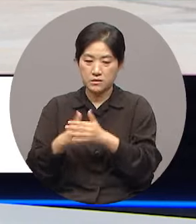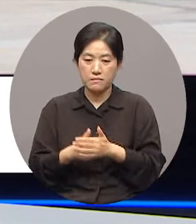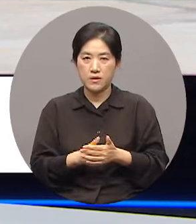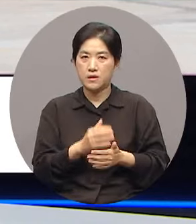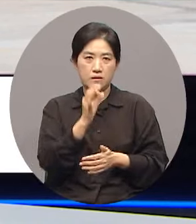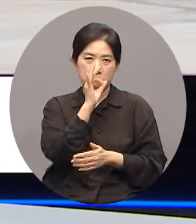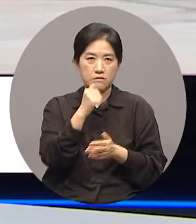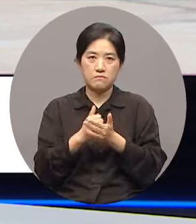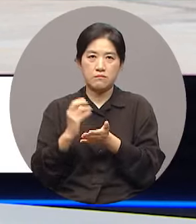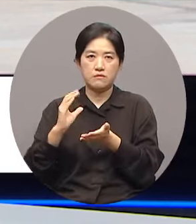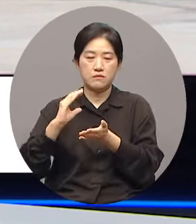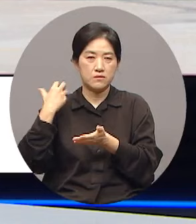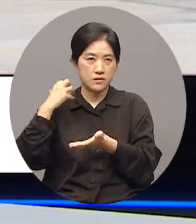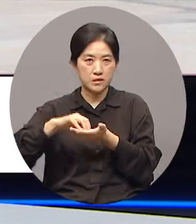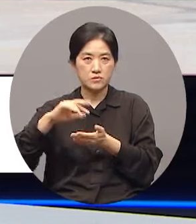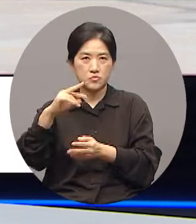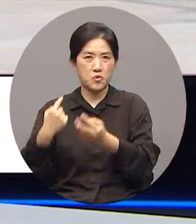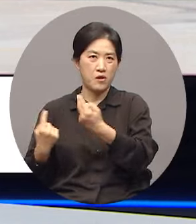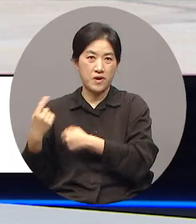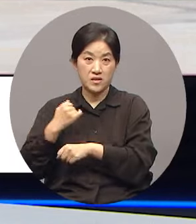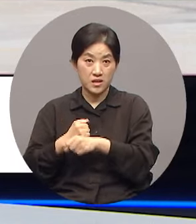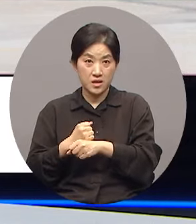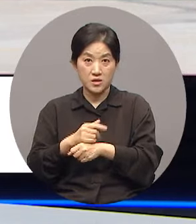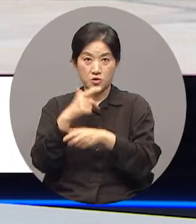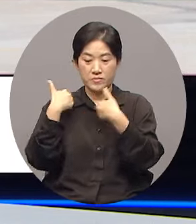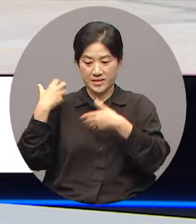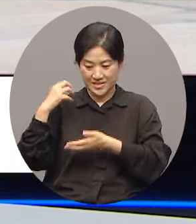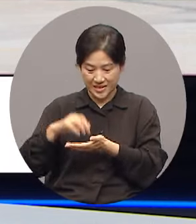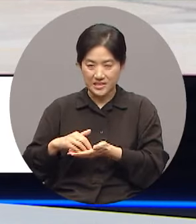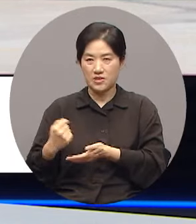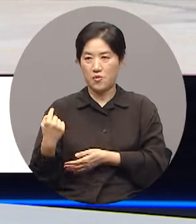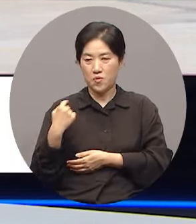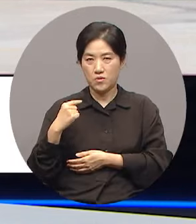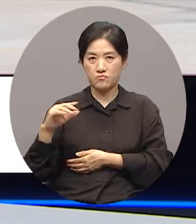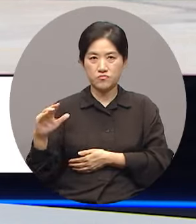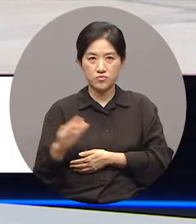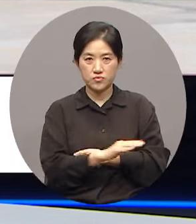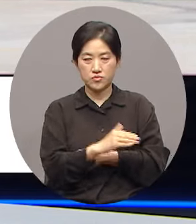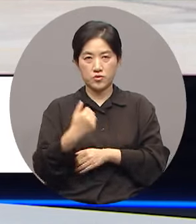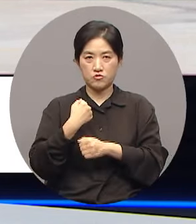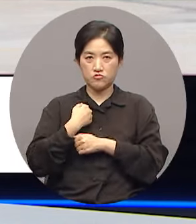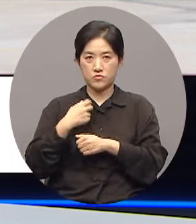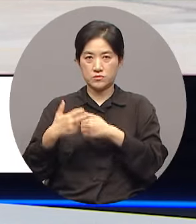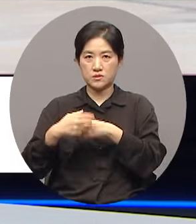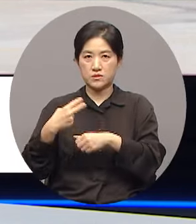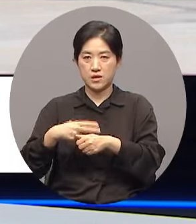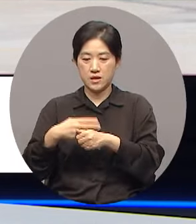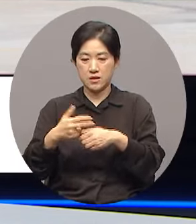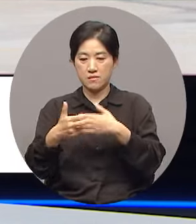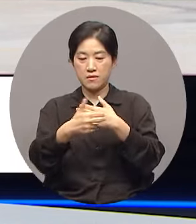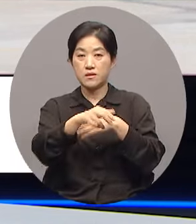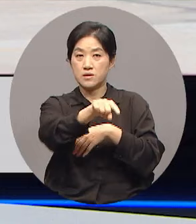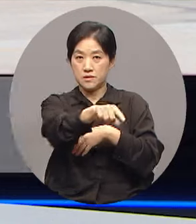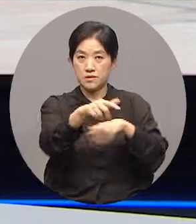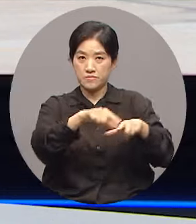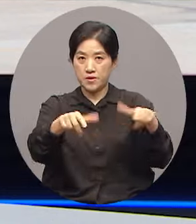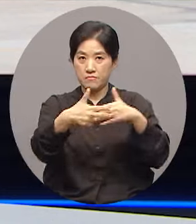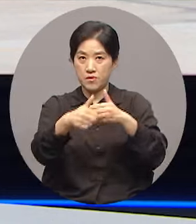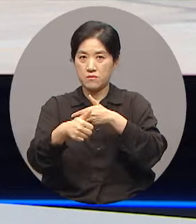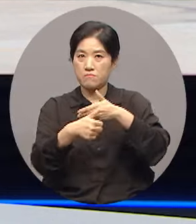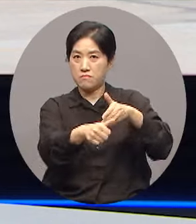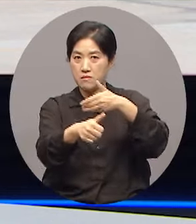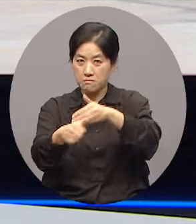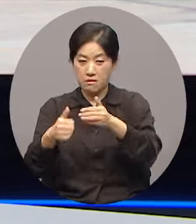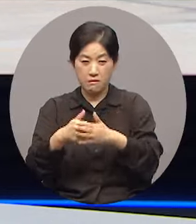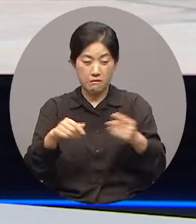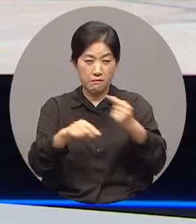달았죠 정부가 어제부터 군의관을 다시 병원에 파견하기 시작했는데 현장에서의 혼선은 여전합니다 유서영